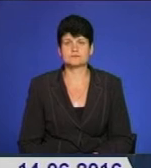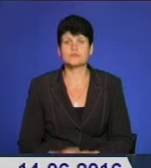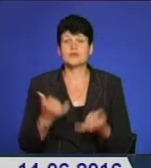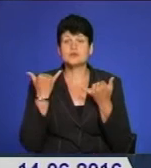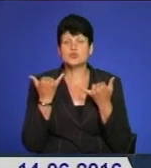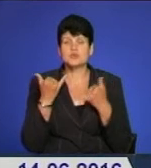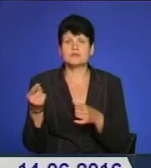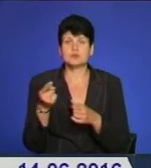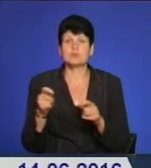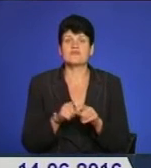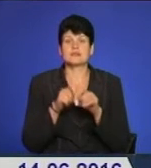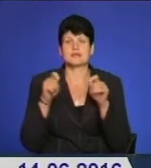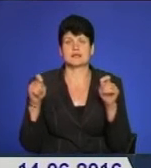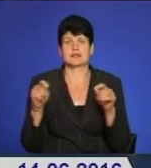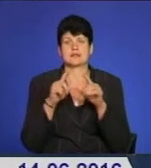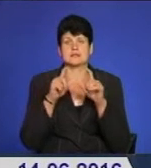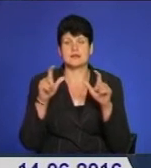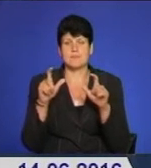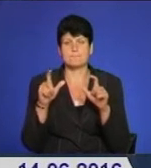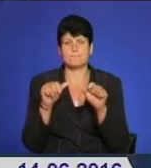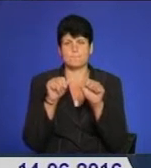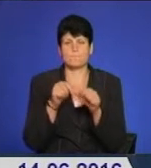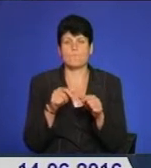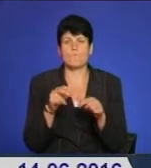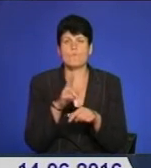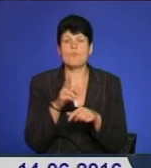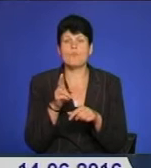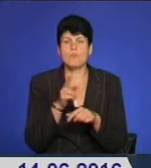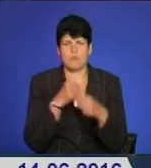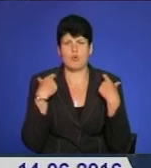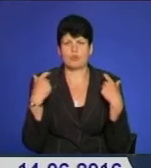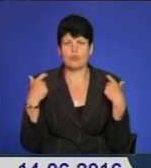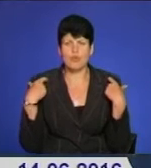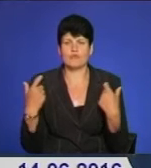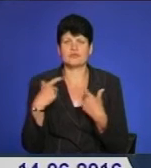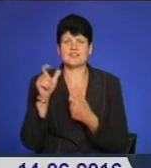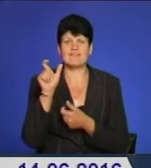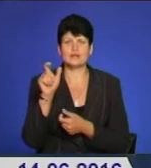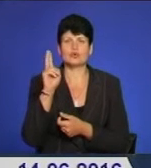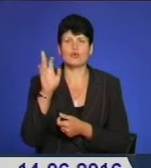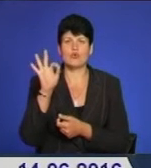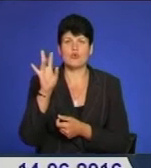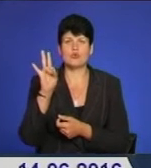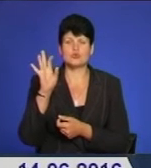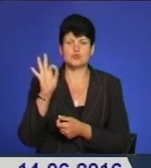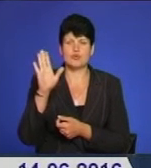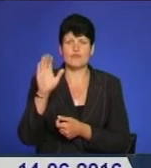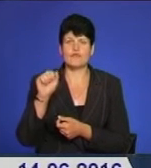Сьогодні в Тернополі відкрили пам'ятний знак полковнику армії УНР, першому голові ОУН Євгену Коновальцю. Захід